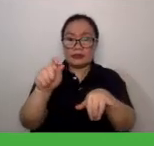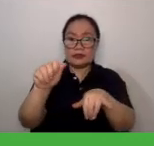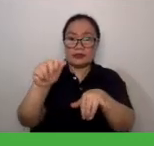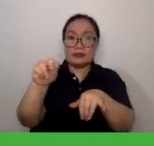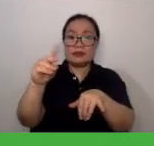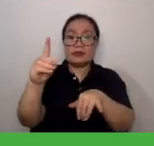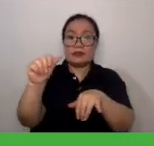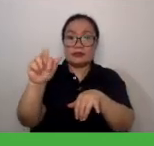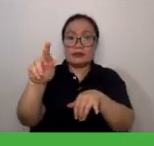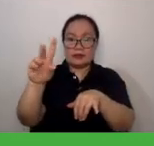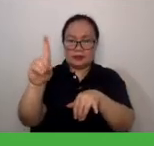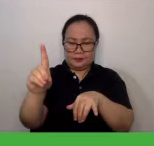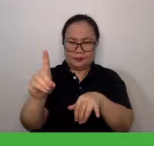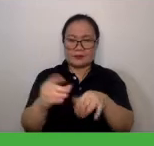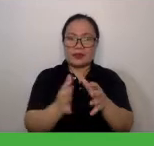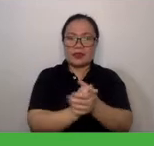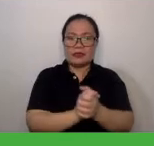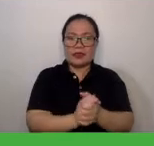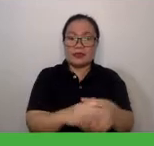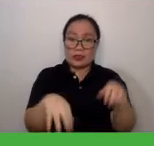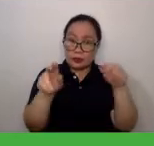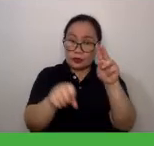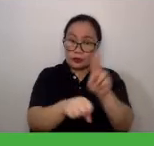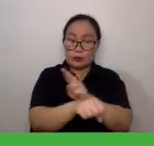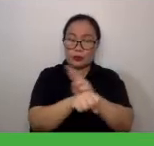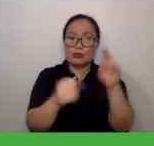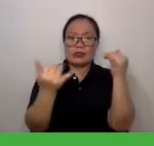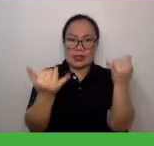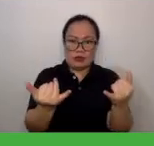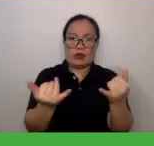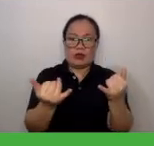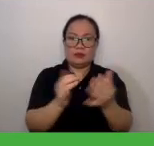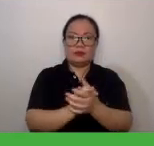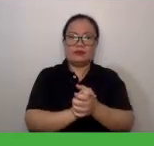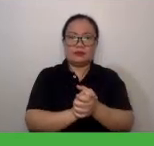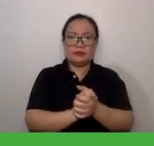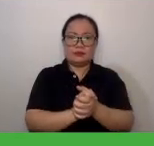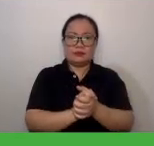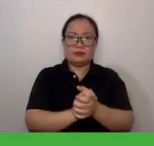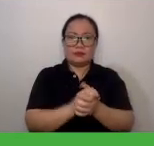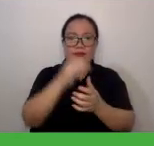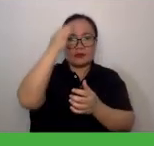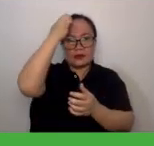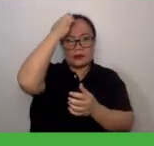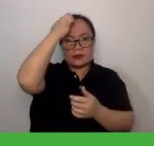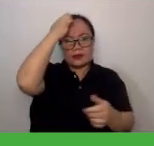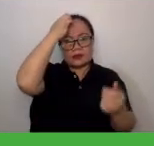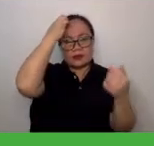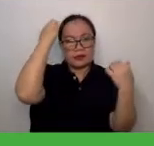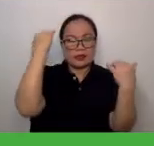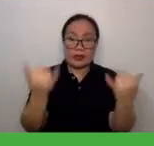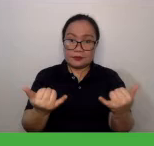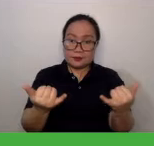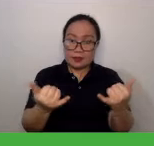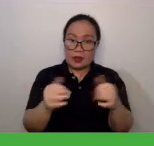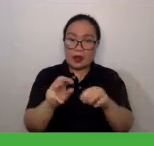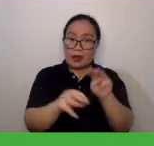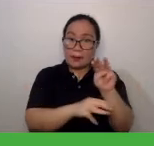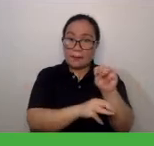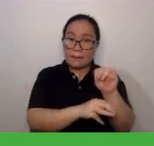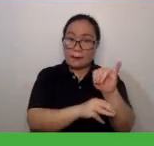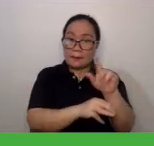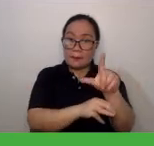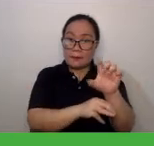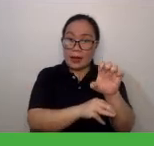Kaya, standard na siya na ginagamit natin lahat ngayon. Now, papasok rin dito yung miles. So,